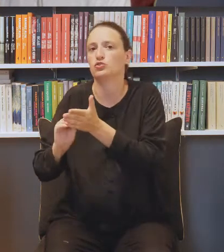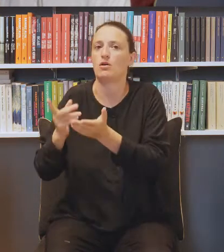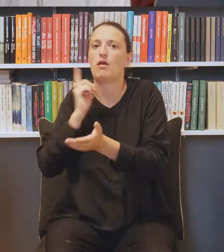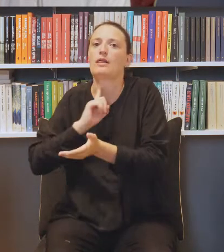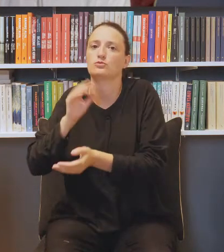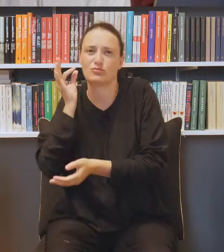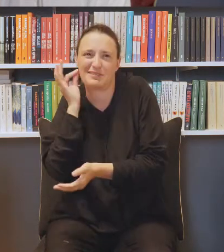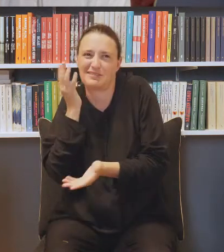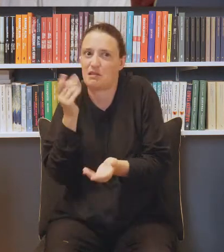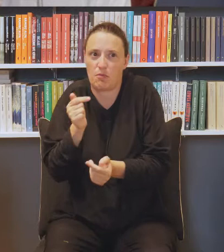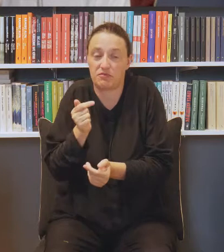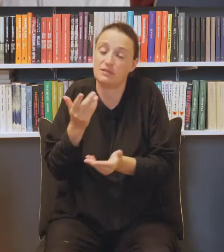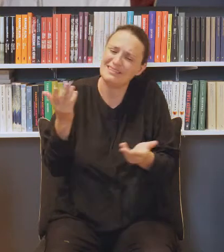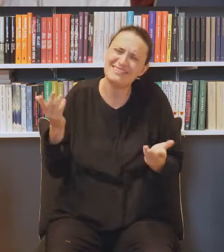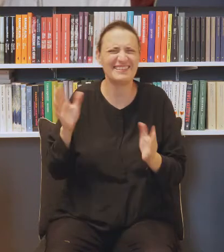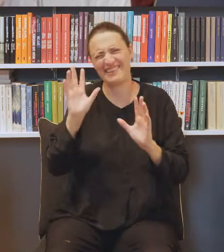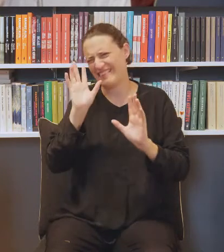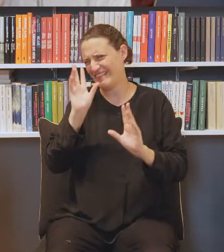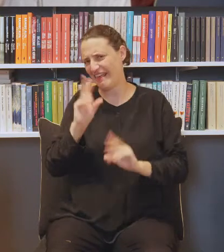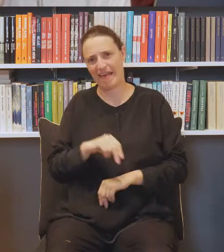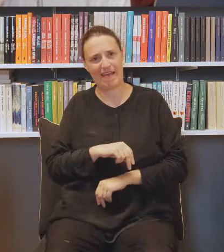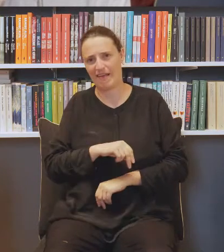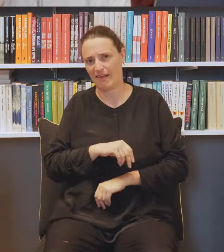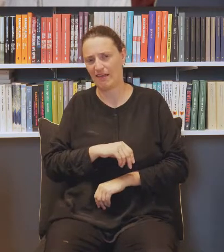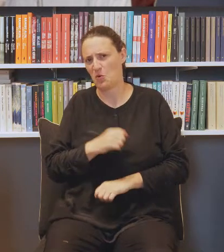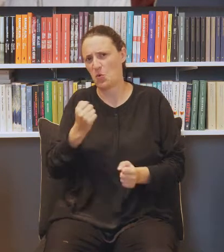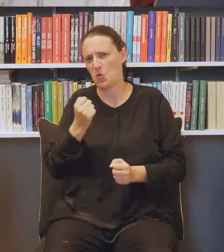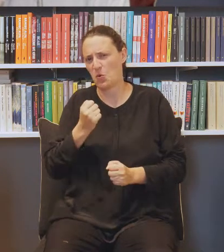moim zdaniem nie jest aż tak,